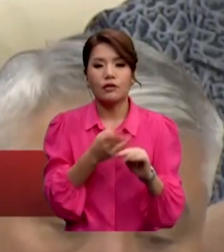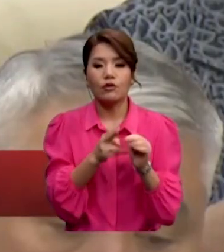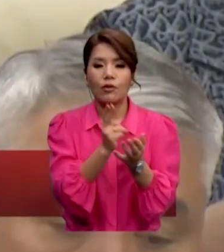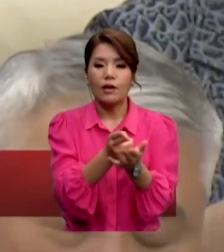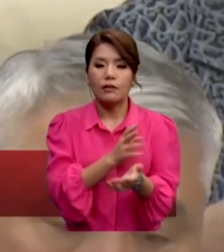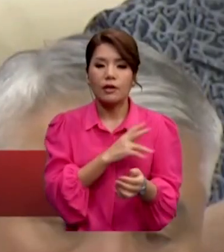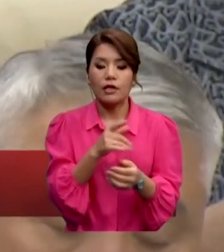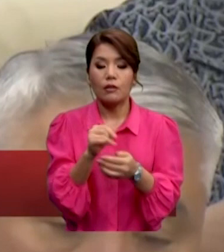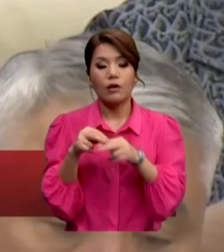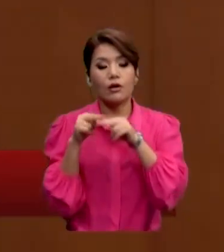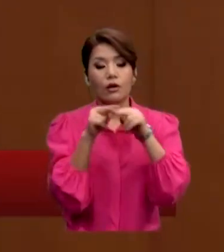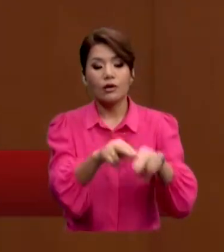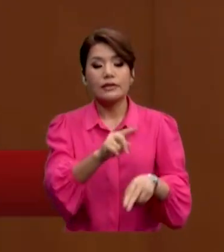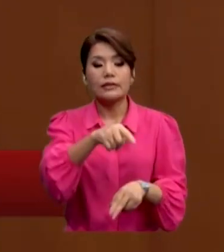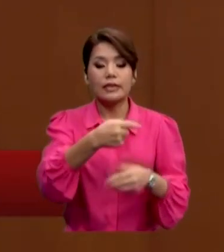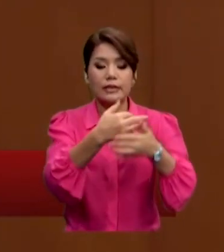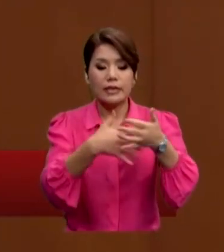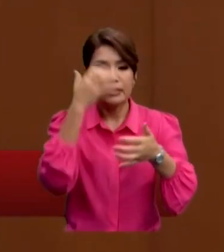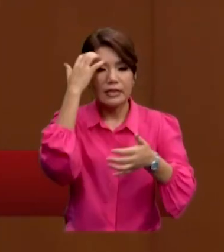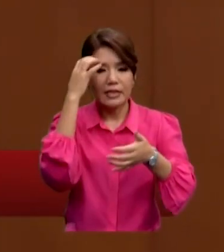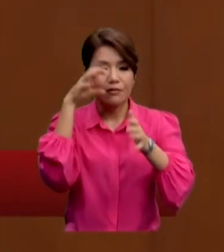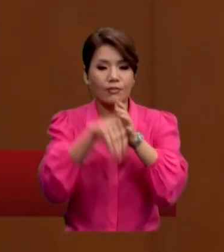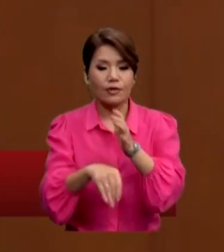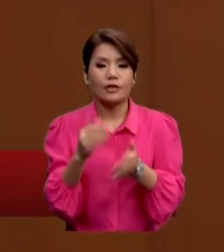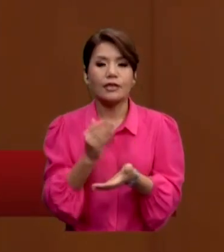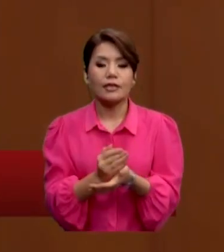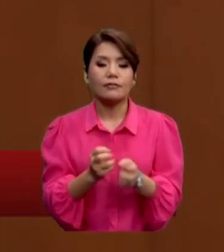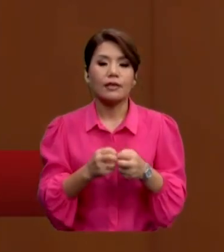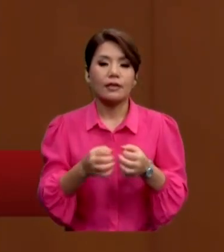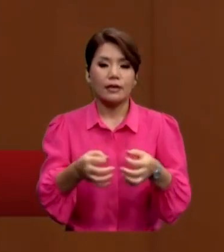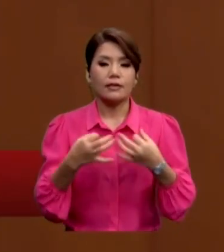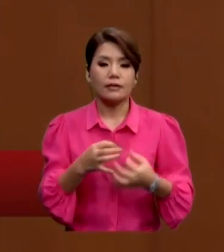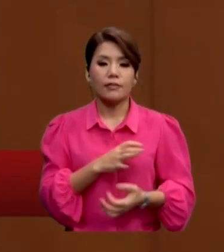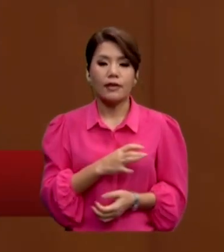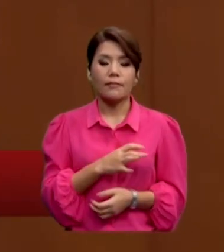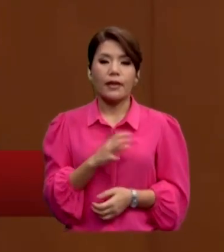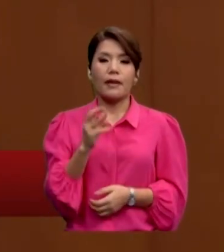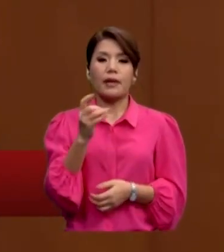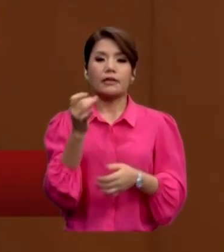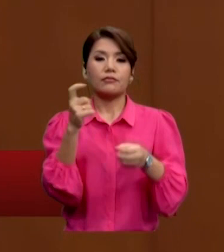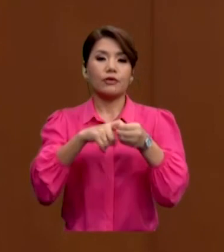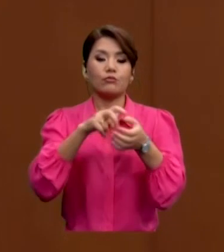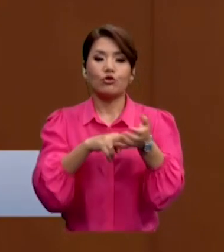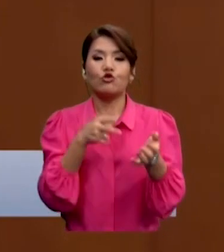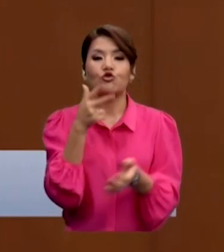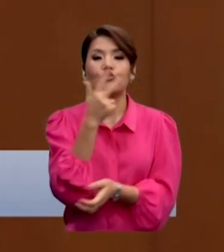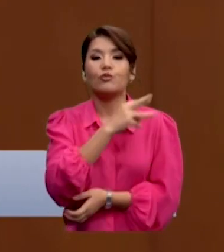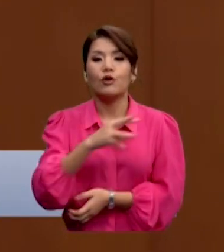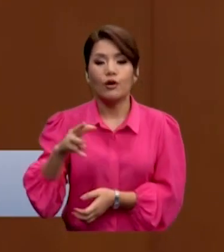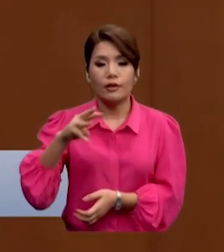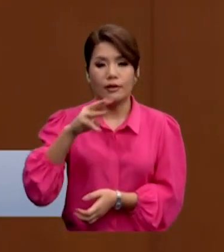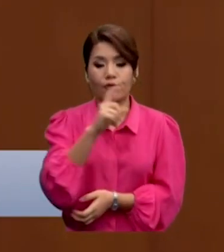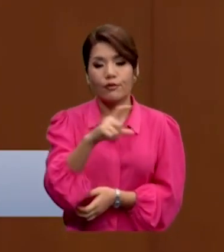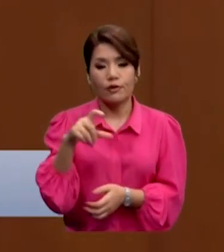елде қорға ақша аудармаған үшін қара тізімге еніп отырғандар мәселесі сөз болды. Мәмс жүйесінде тіркелмеген бүгін 3 миллионнан астам азаматтар